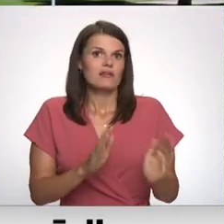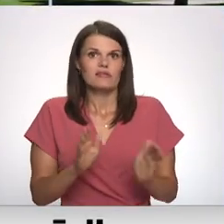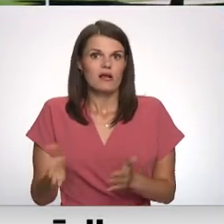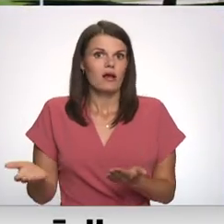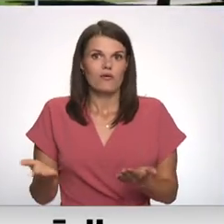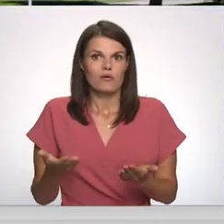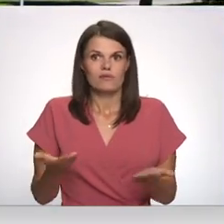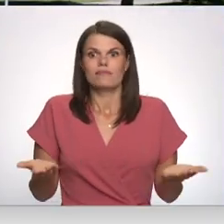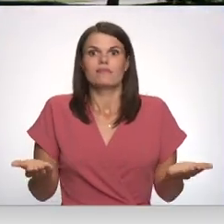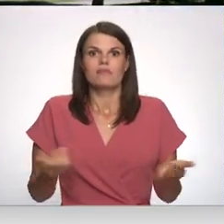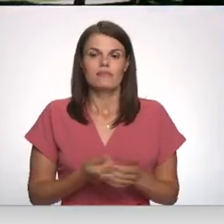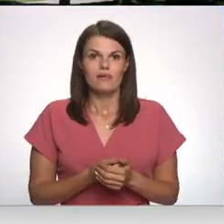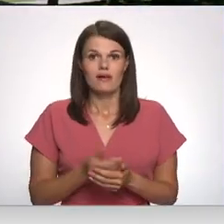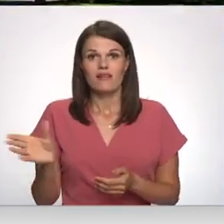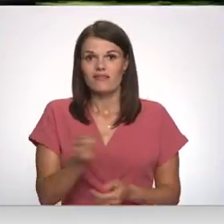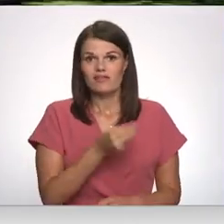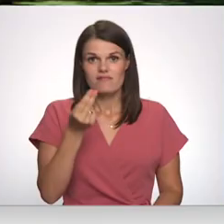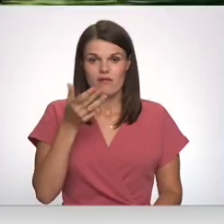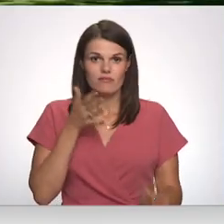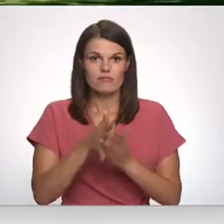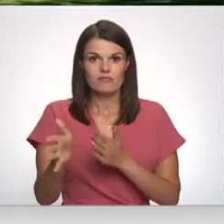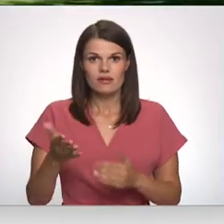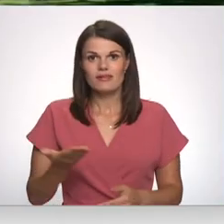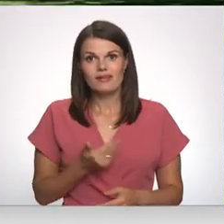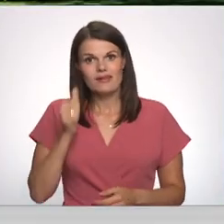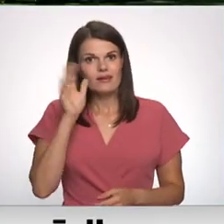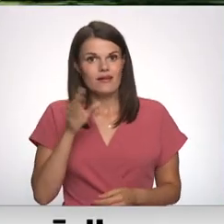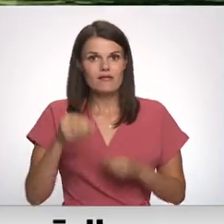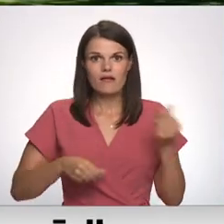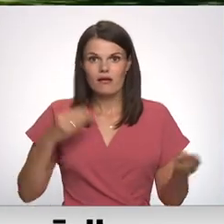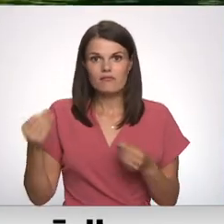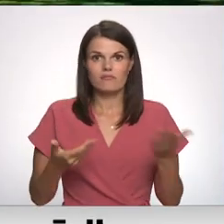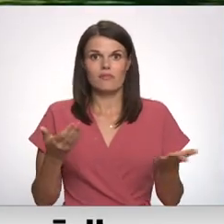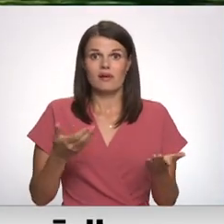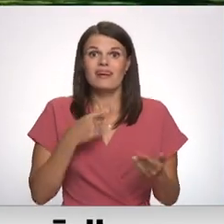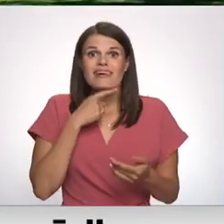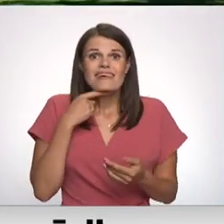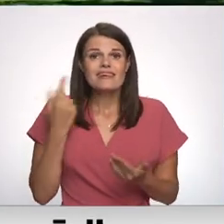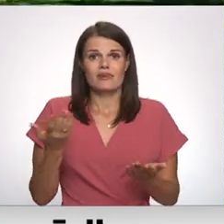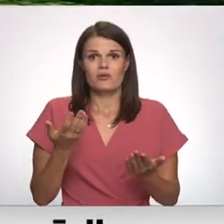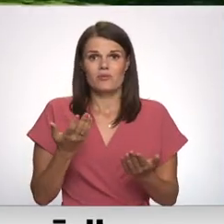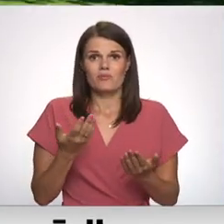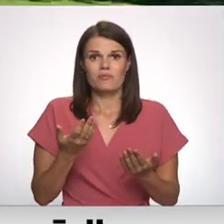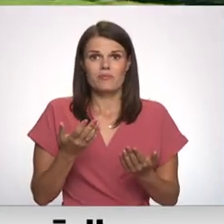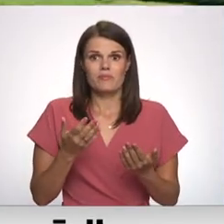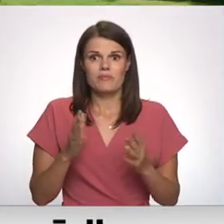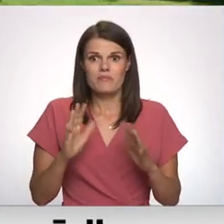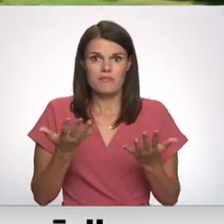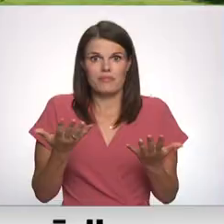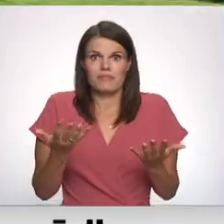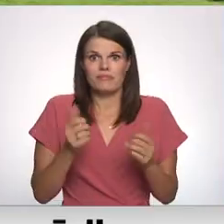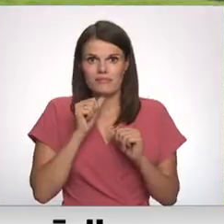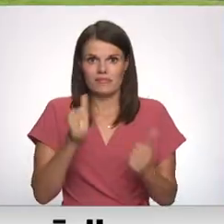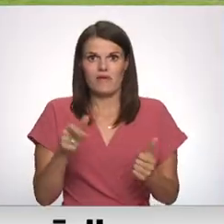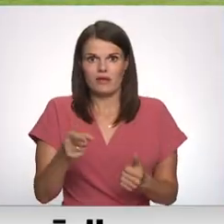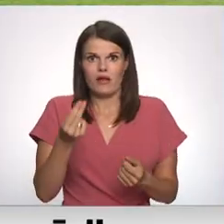ja apmēram visa nauda aiziet dzīvošanai. Tu kaut vai gribi, kaut vai tev nezinu, kādas smadzenes tādu